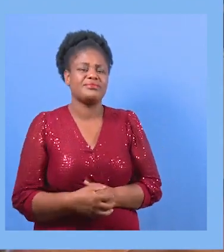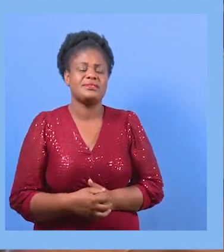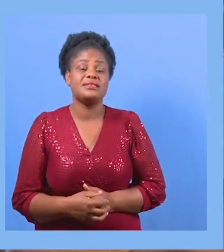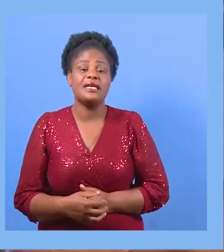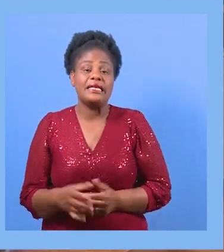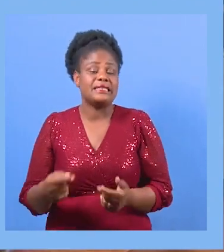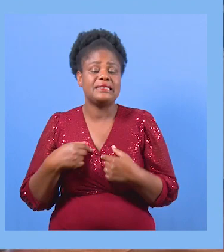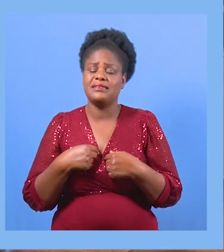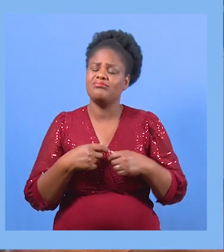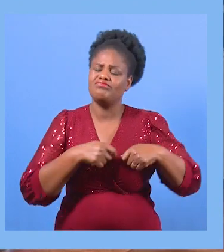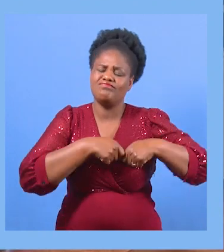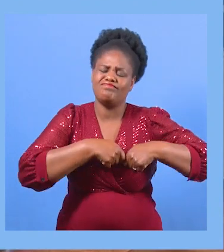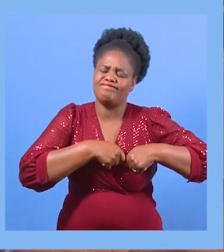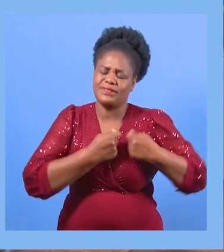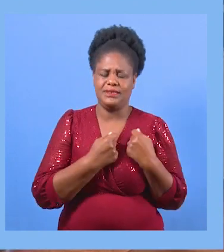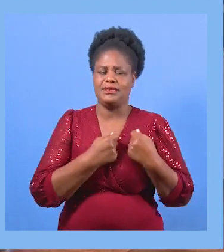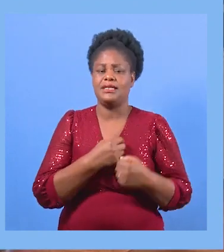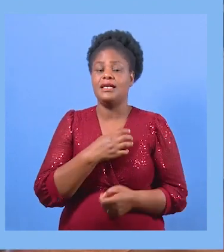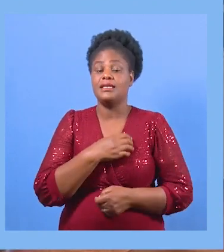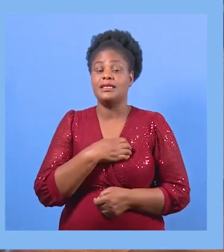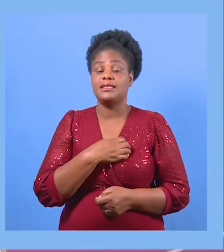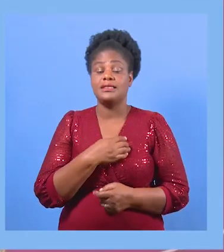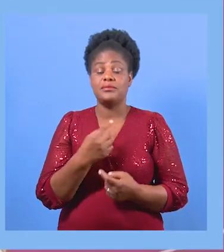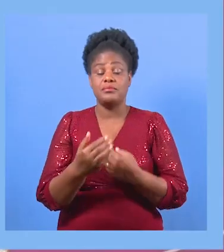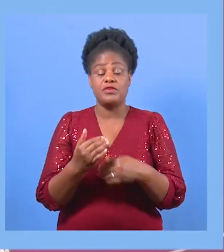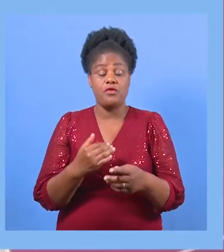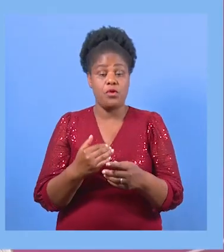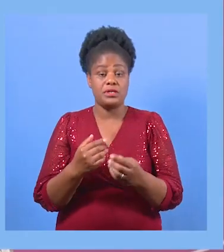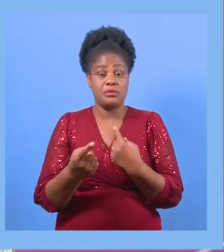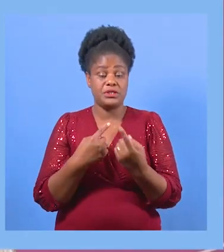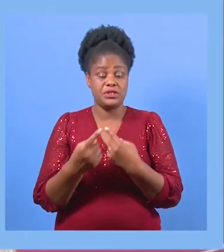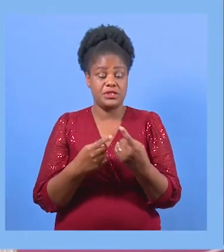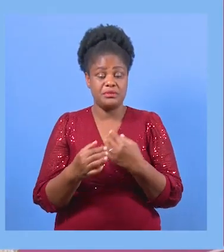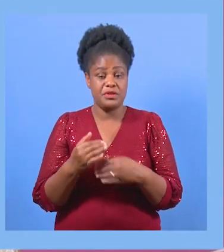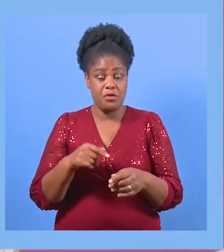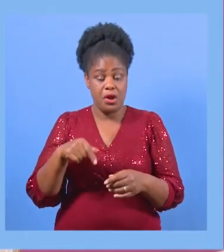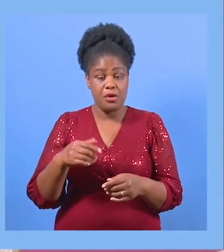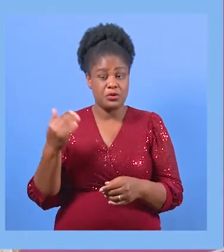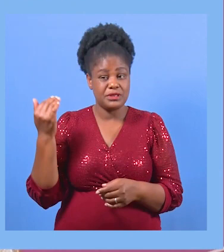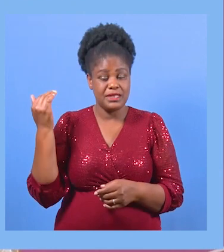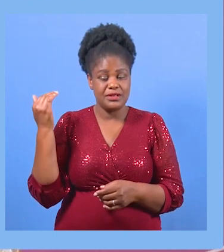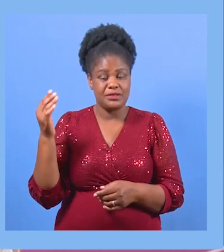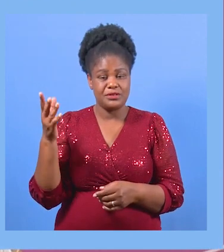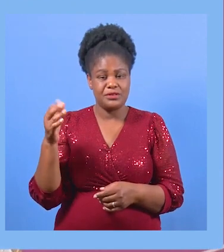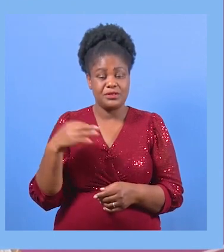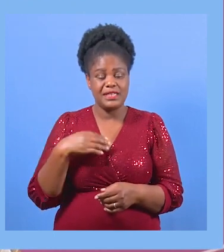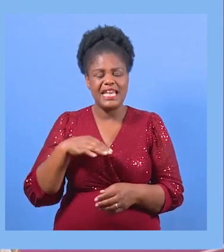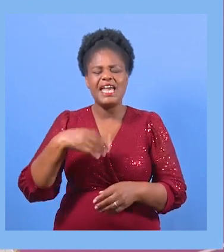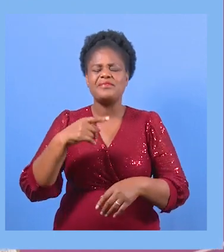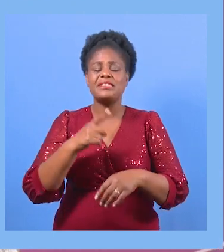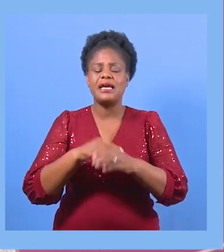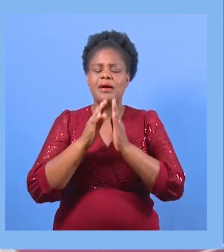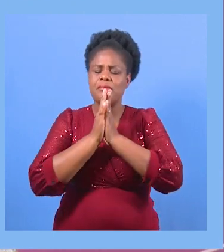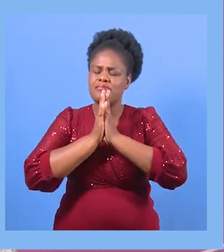Ini inotongondirwadza. Ndambotaura tiri kuseri tisati tasvika pamhepo ndichiti ini ndogara ndichinamatira mwana wangu mukomana